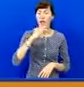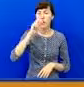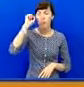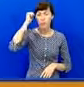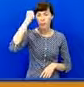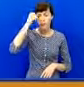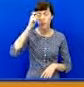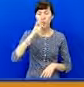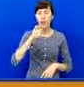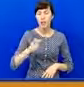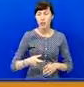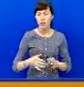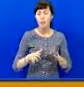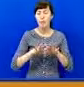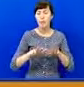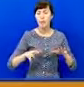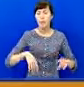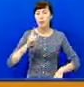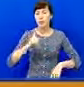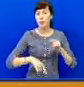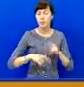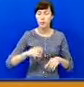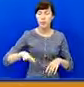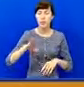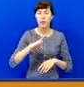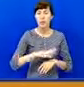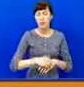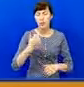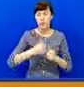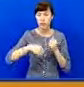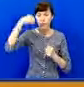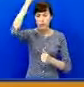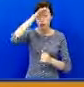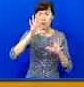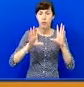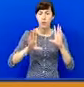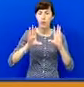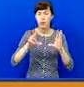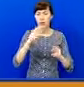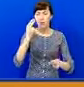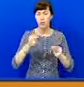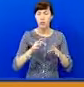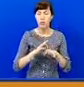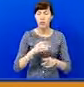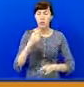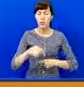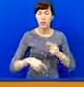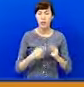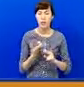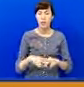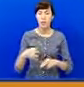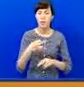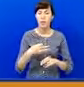Осы азаматтың артынан қалған ағайын туыстары бауырларының рухын арнап жыл сайын волейболдан жарыс ұйымдастырып келеді. Биылғы кезекті жарысқа облыс